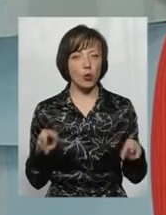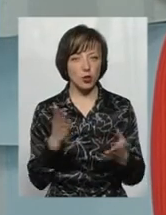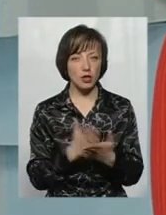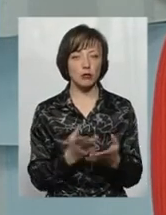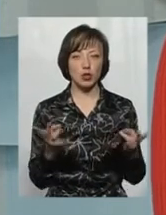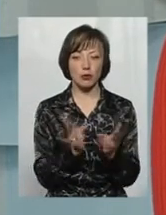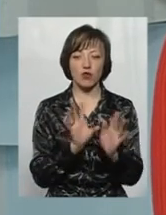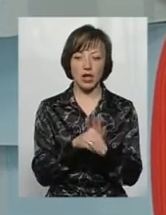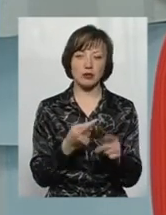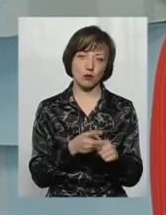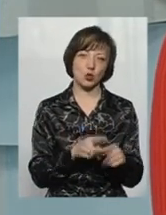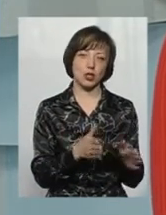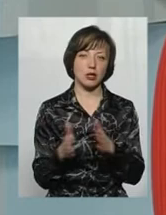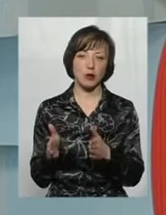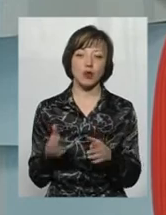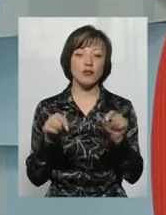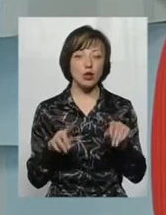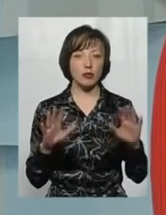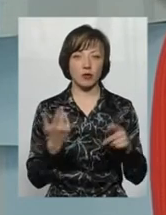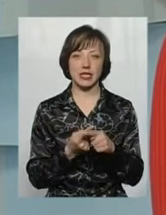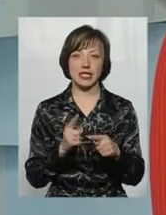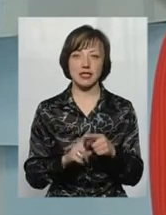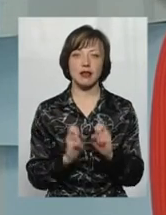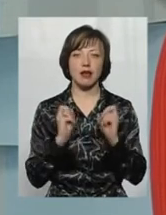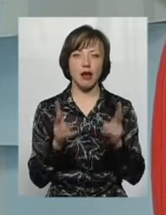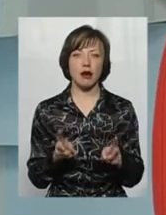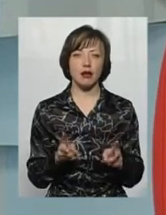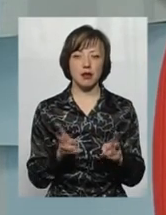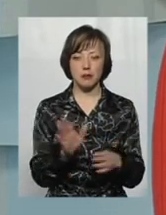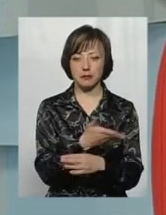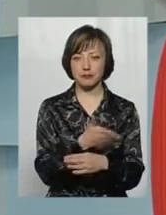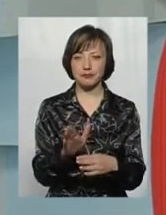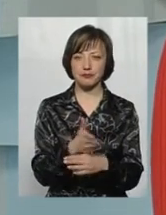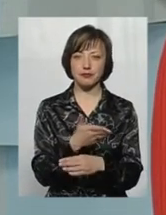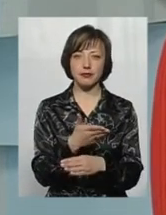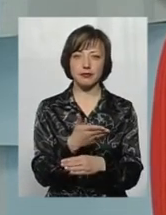потрібно вкласти в цю систему. В даному випадку це йде як проміжковий